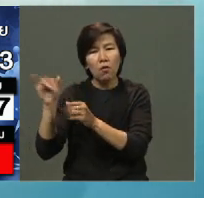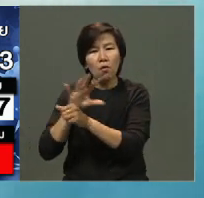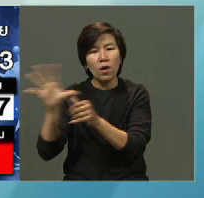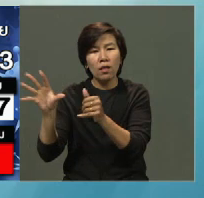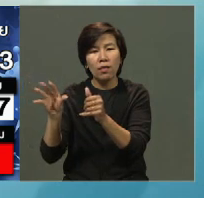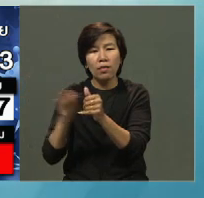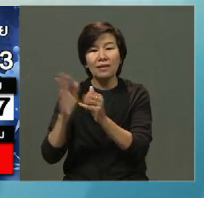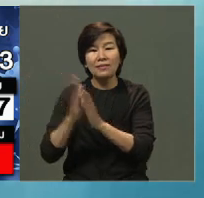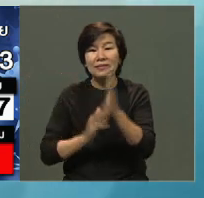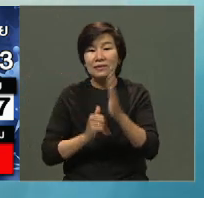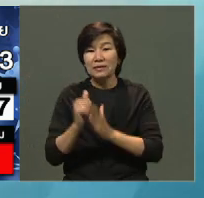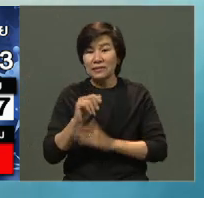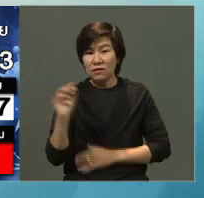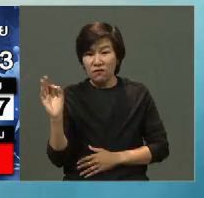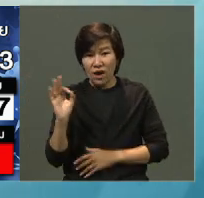ว่าในกราฟสั้นๆซ้ายบนเนี่ยนะครับยังพุ่งทแยงอยู่เพราะฉะนั้นเรายังต้องการ์ดไม่ตกอย่างที่ว่านะครับนี่คือสิ่งที่ต้องทำ